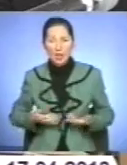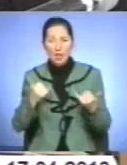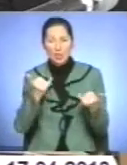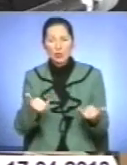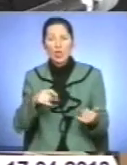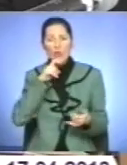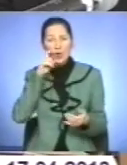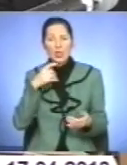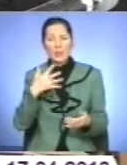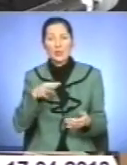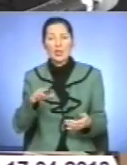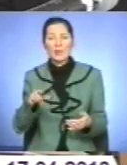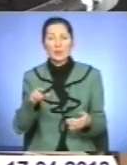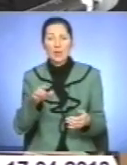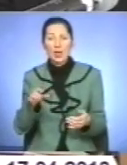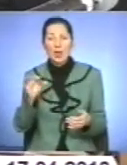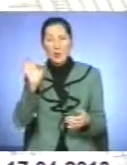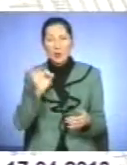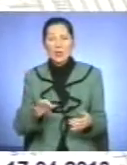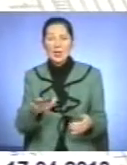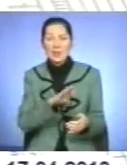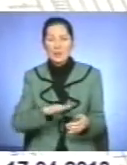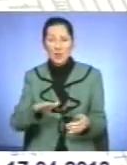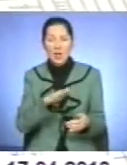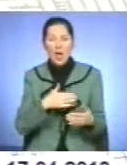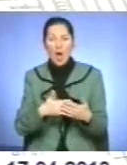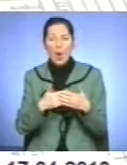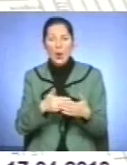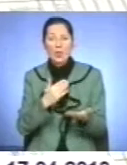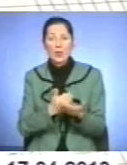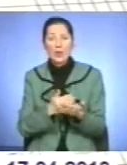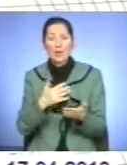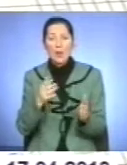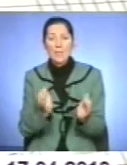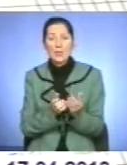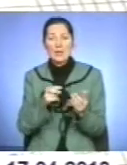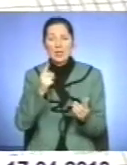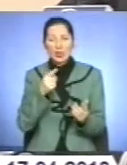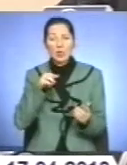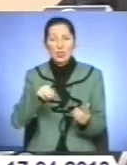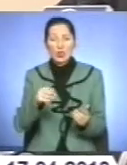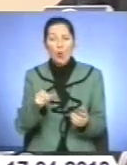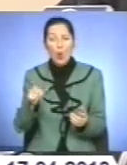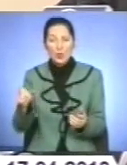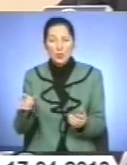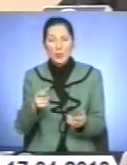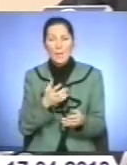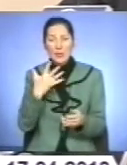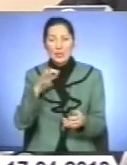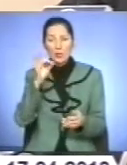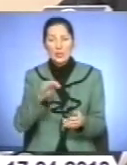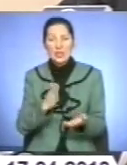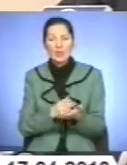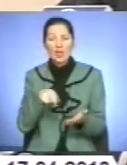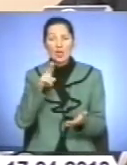мають чисельність менше 1000 осіб. 60% є дотаційними, констатував заступник начальника Департаменту регіонального